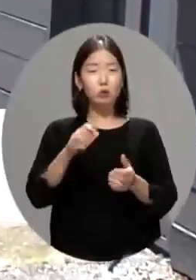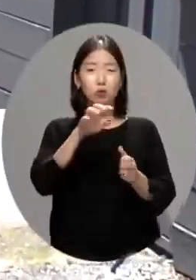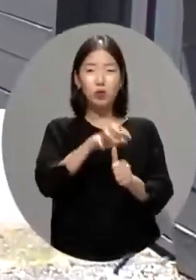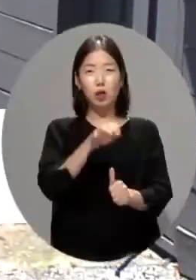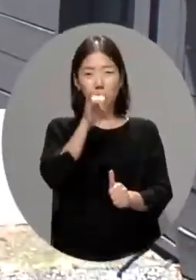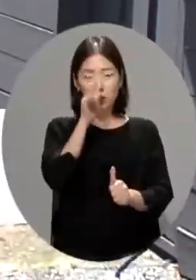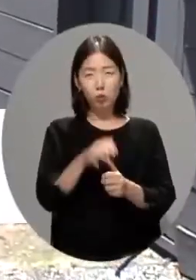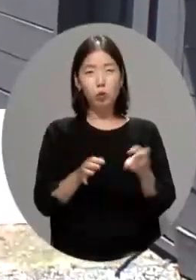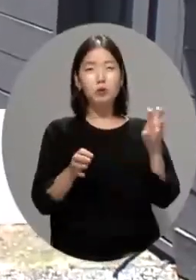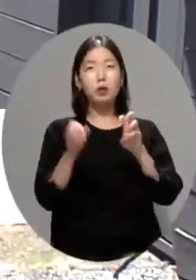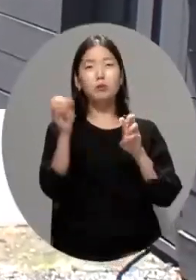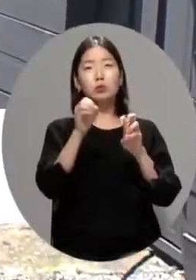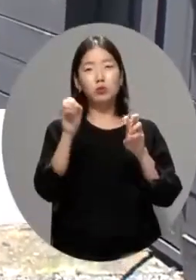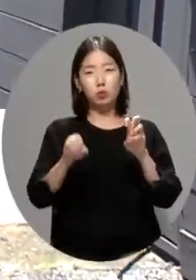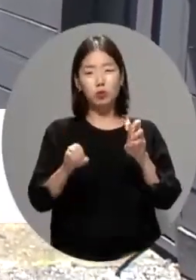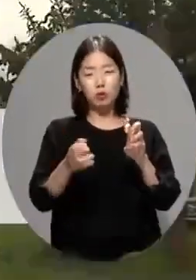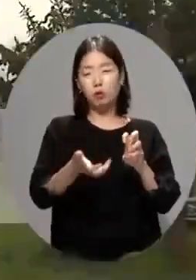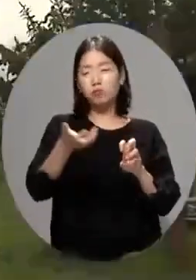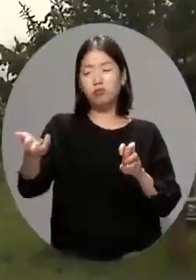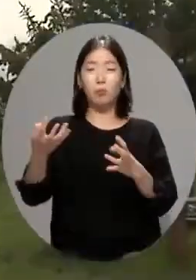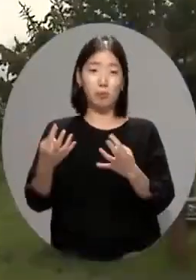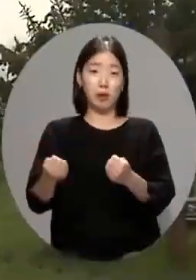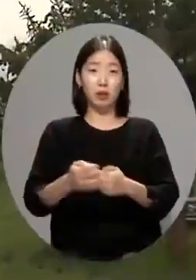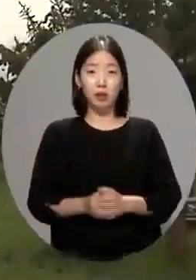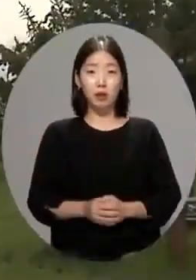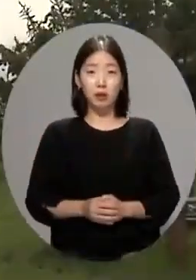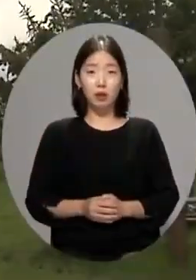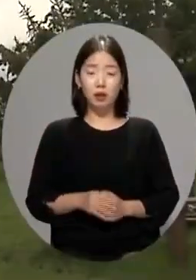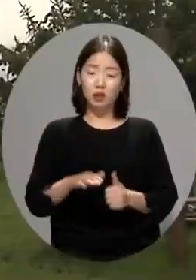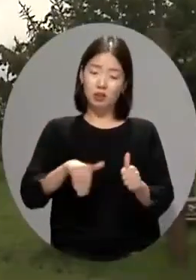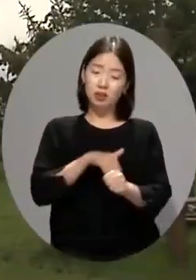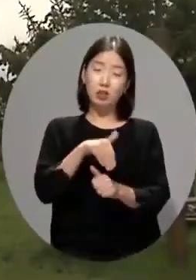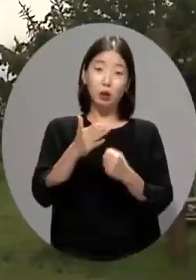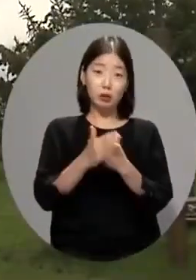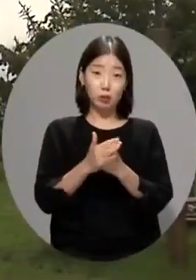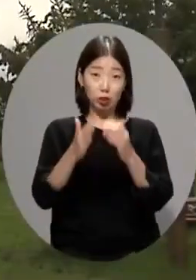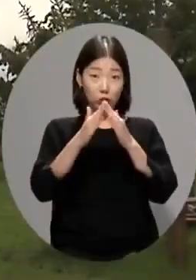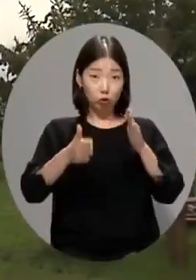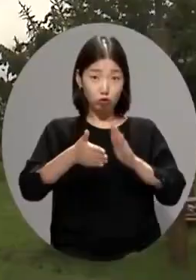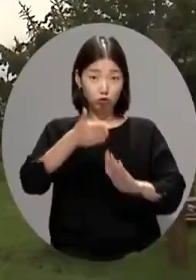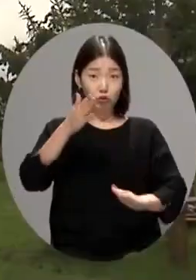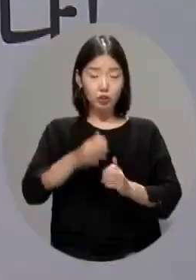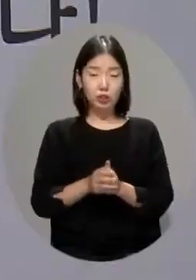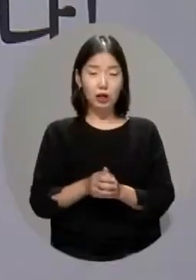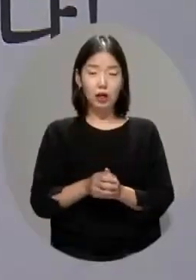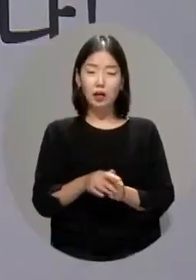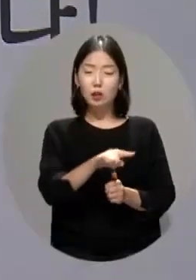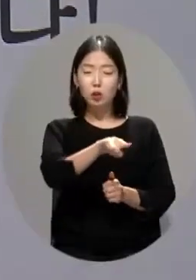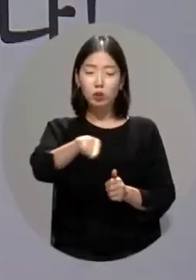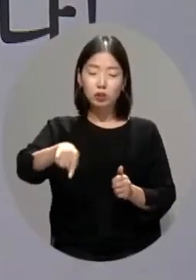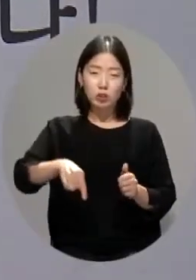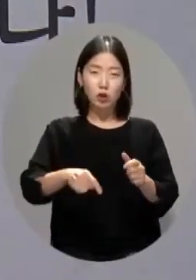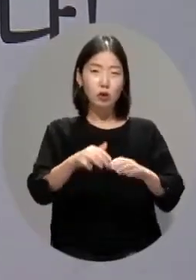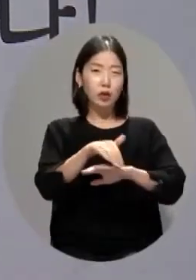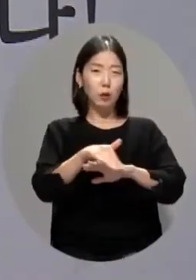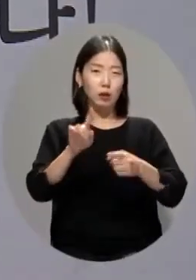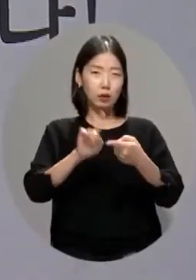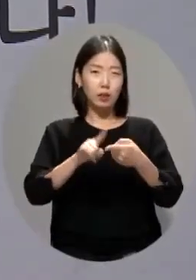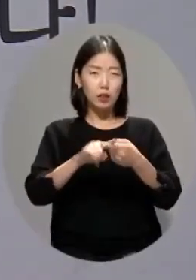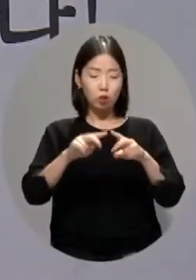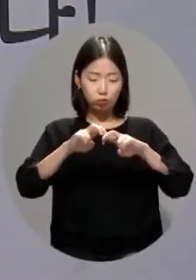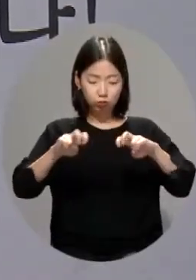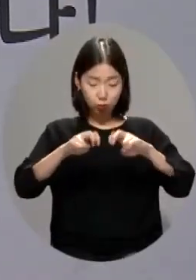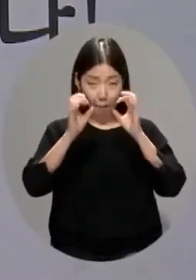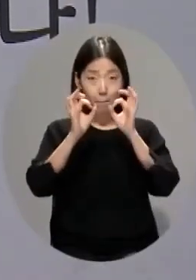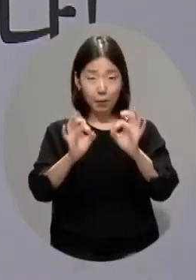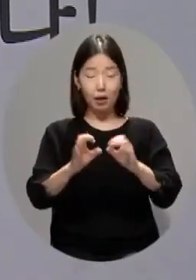한 30% 이상은 다 떠난 것 같죠. 사정이 이렇다 보니 전주시가 역사도심 지구 단위 계획을 다시